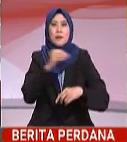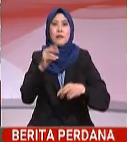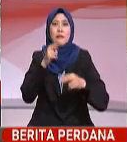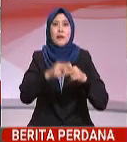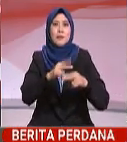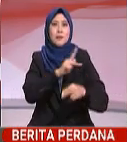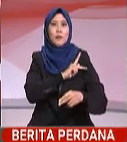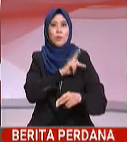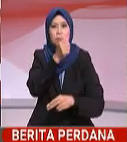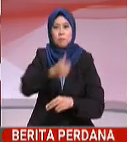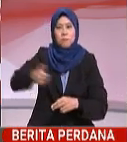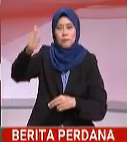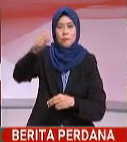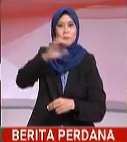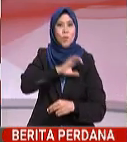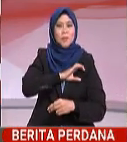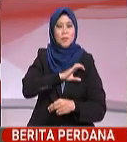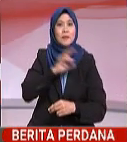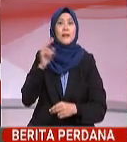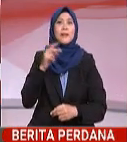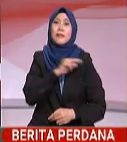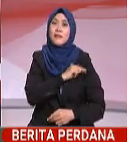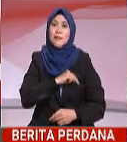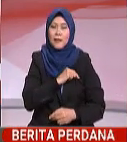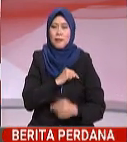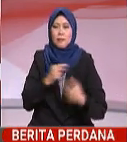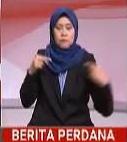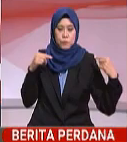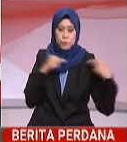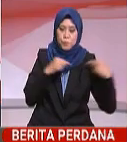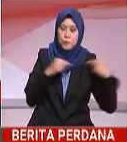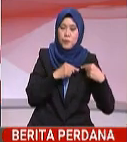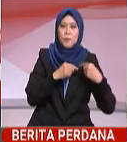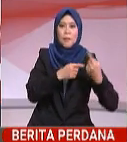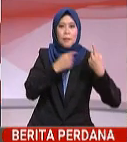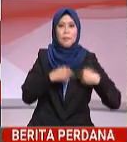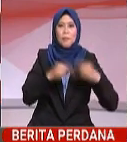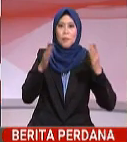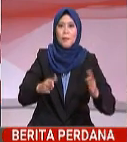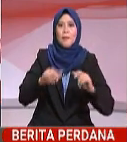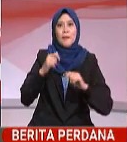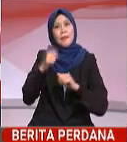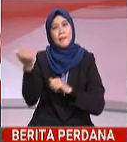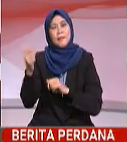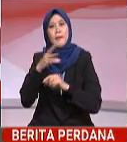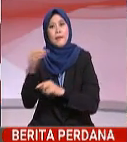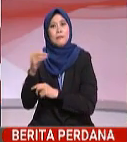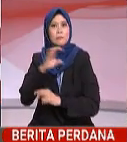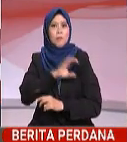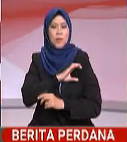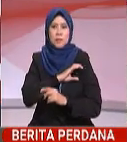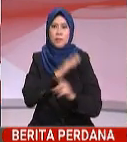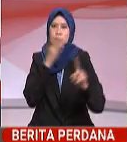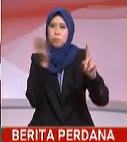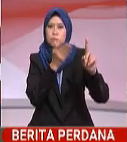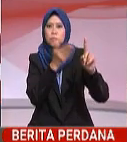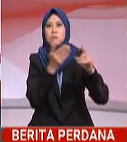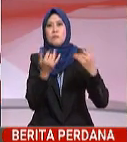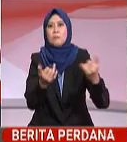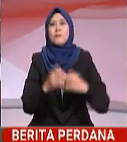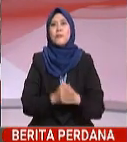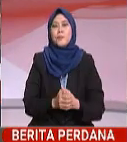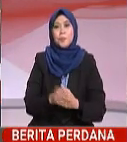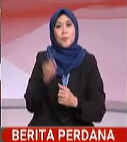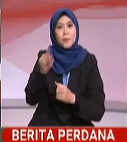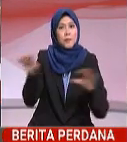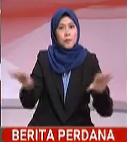ketua anggota PDRM dengan niat menyakitkan hati orang lain dan pasukan keselamatan itu. Ahmad Tuah didakwa melakukan perbuatan